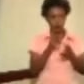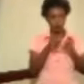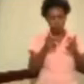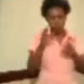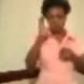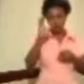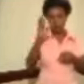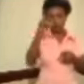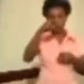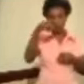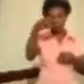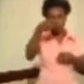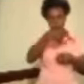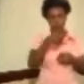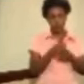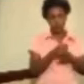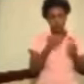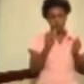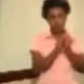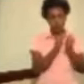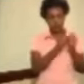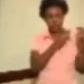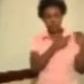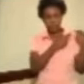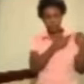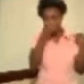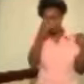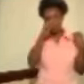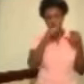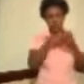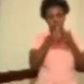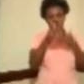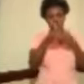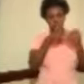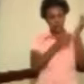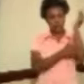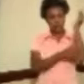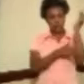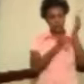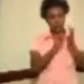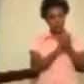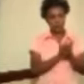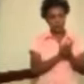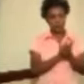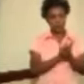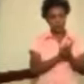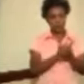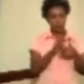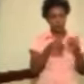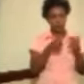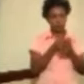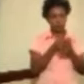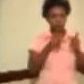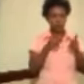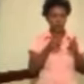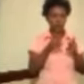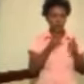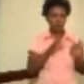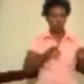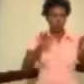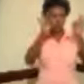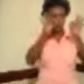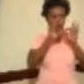CIRH et l'autre bagaille tout. Par exemple, l'autre bagaille que nous avons condamné à cette époque. Eh bien, un autre décret présidentiel capable de